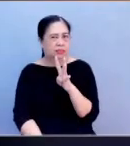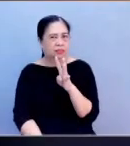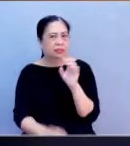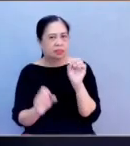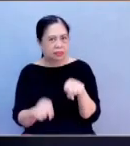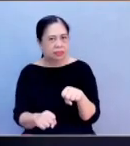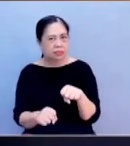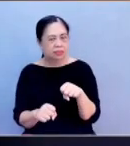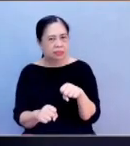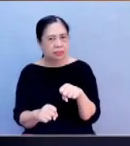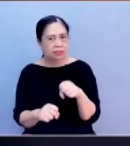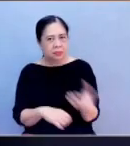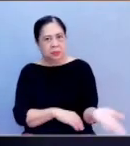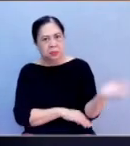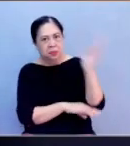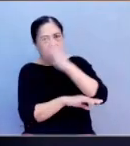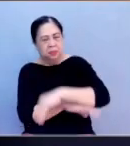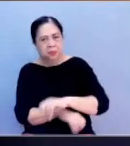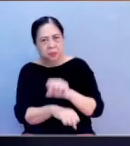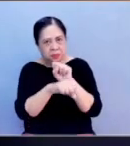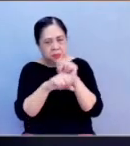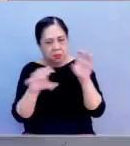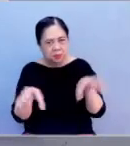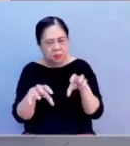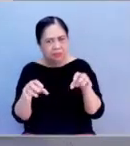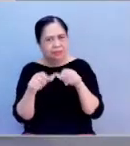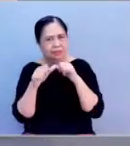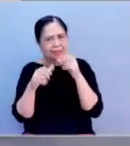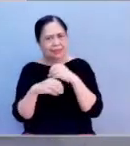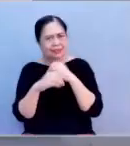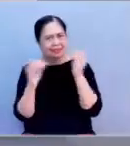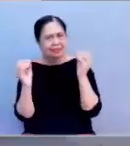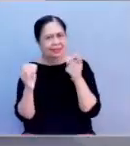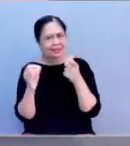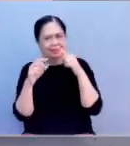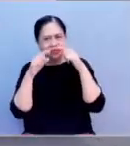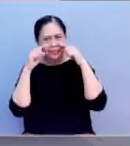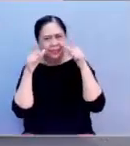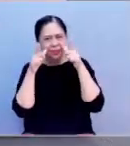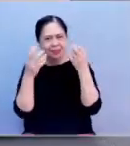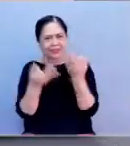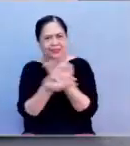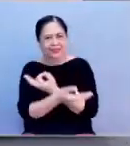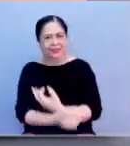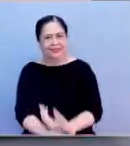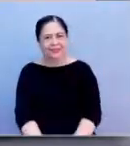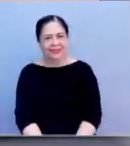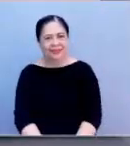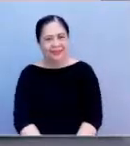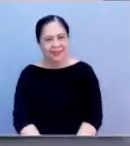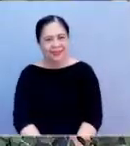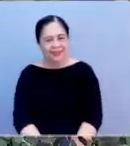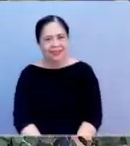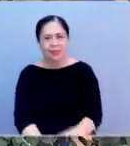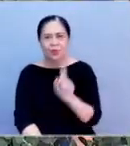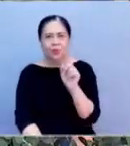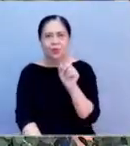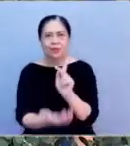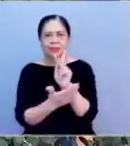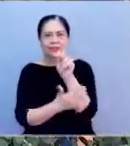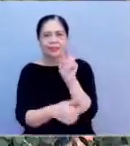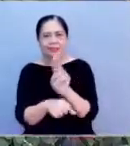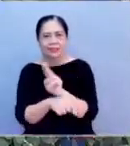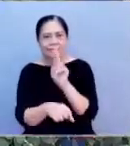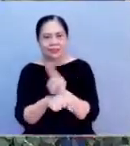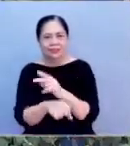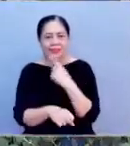24 arrangements. Walang tulugan. Pero hindi halatang hindi ka natutulog. Fresh ka. Okay. Ano-ano mga halaman yung ginagamit mo? Ito na sabi na